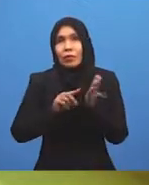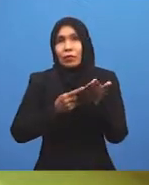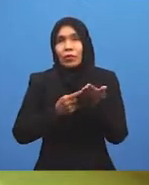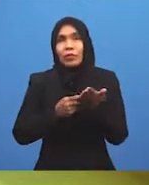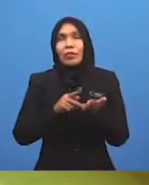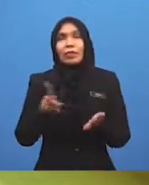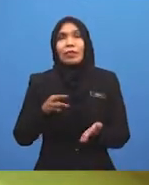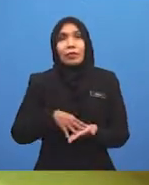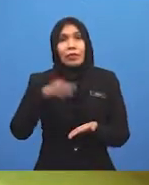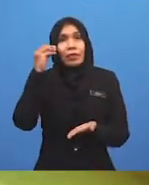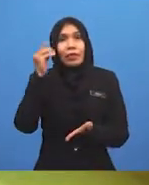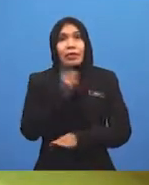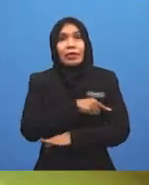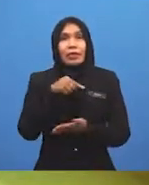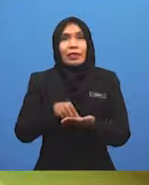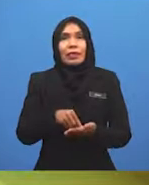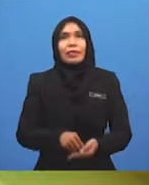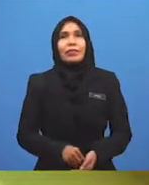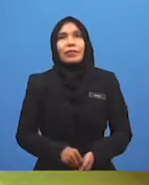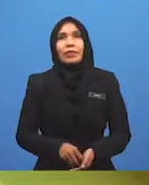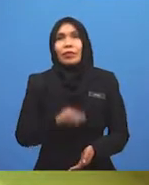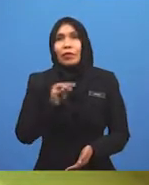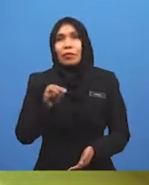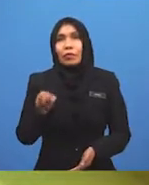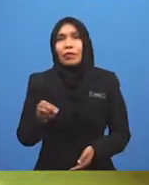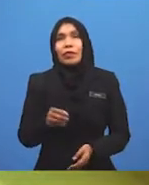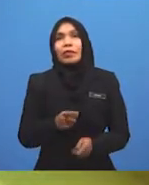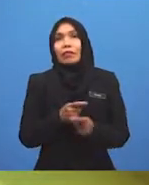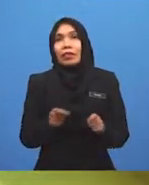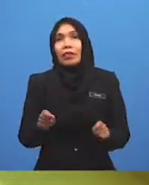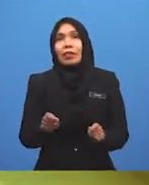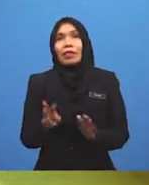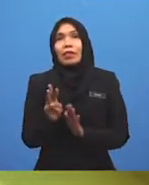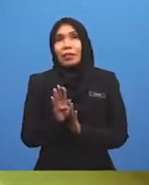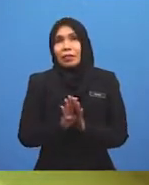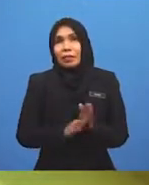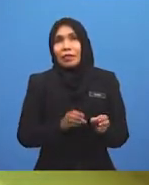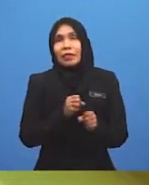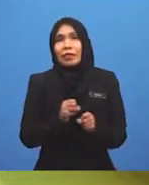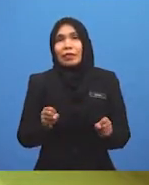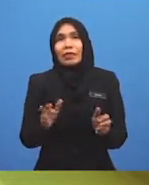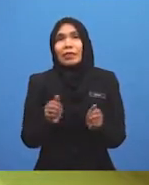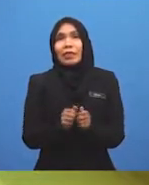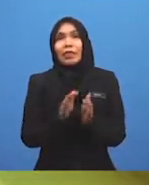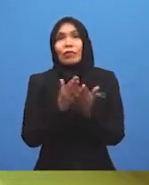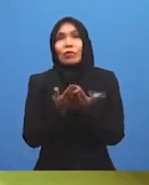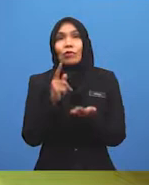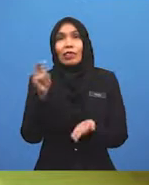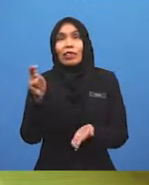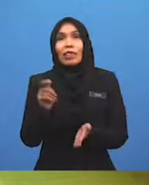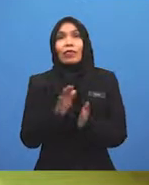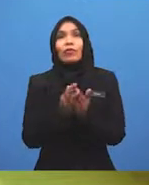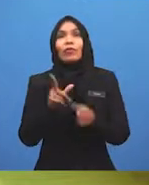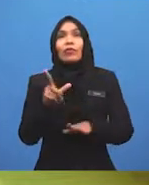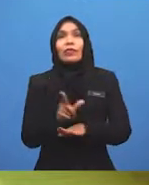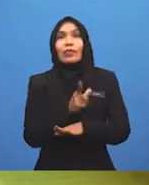pada hari ini, pastikan murid-murid telah bersedia dengan buku teks, buku